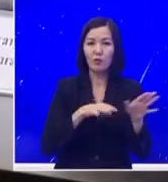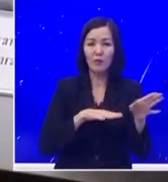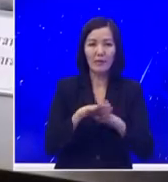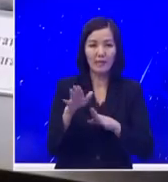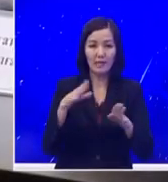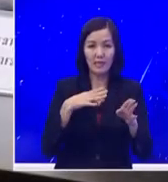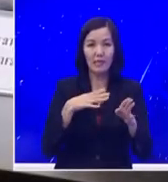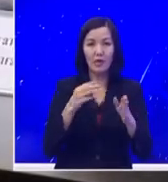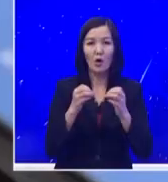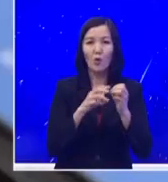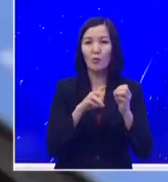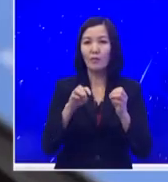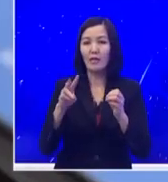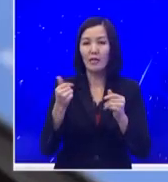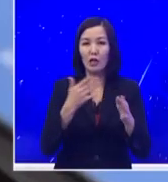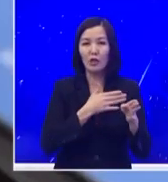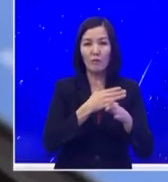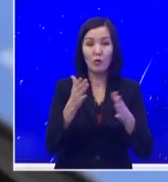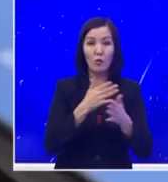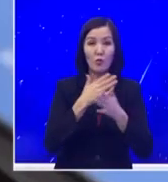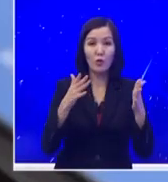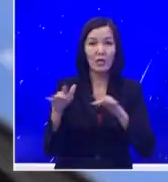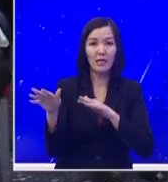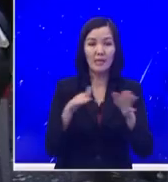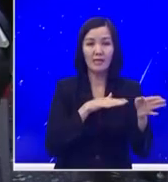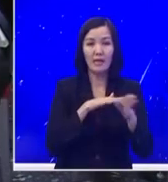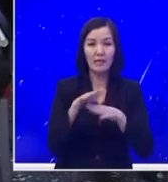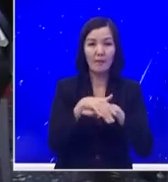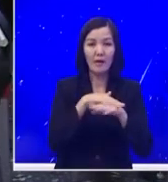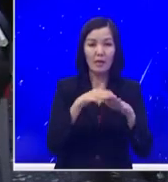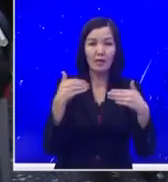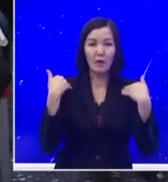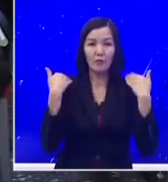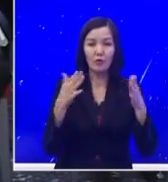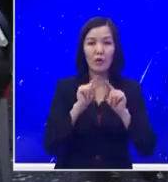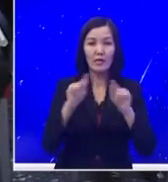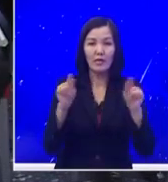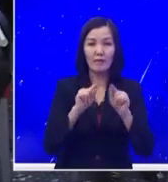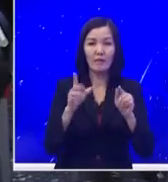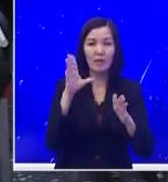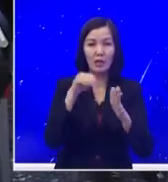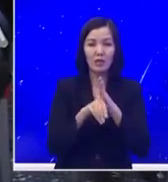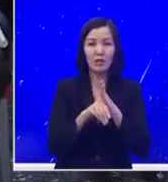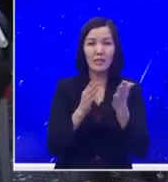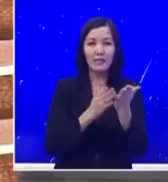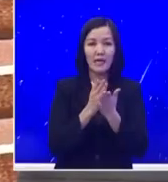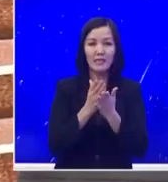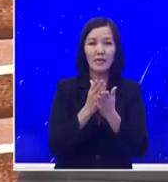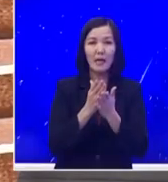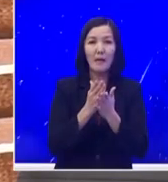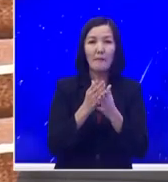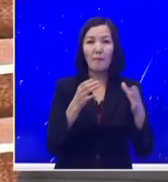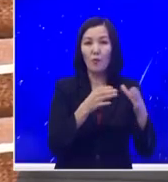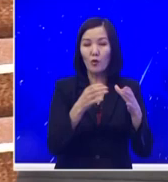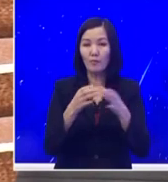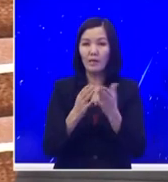асырылыпты. 10 миллиард теңге жұмсалған. Бұл үлкен істі ұйымдастырып, халыққа жеткізу, дәріптеуде ішкі саясат бөлімдерінің еңбектері ерен. Күн түн